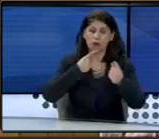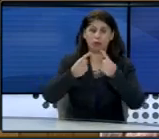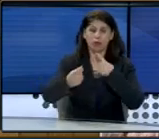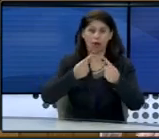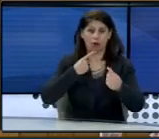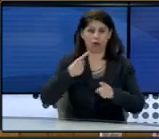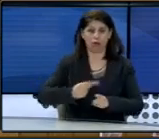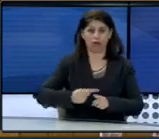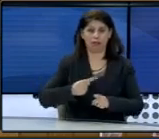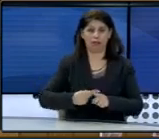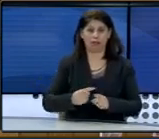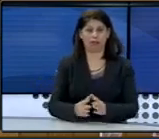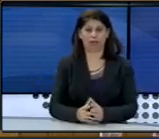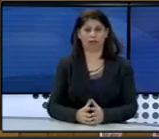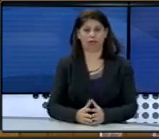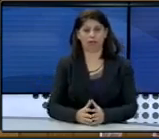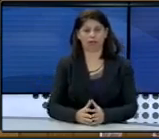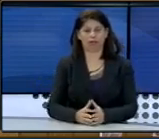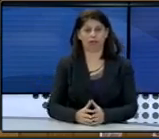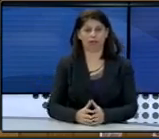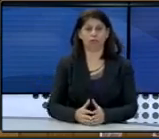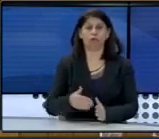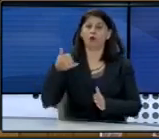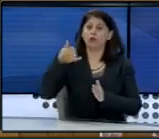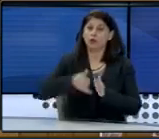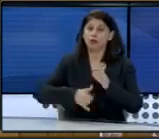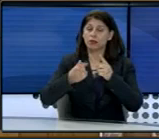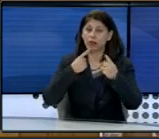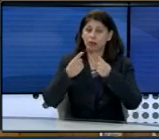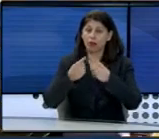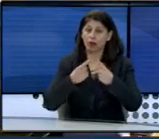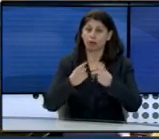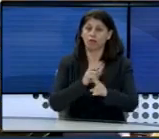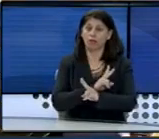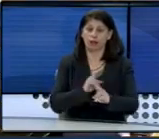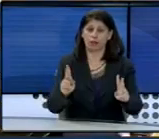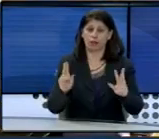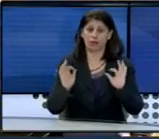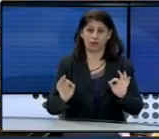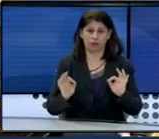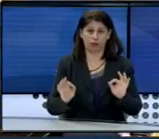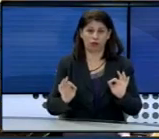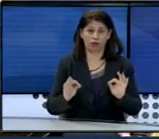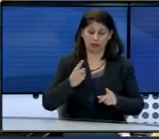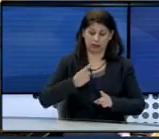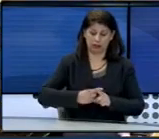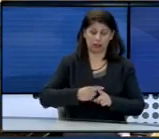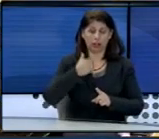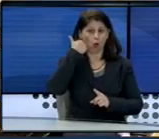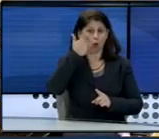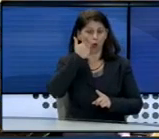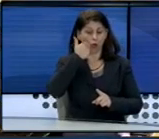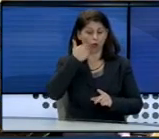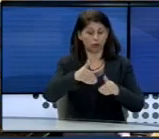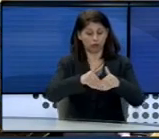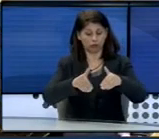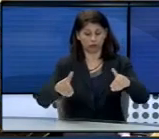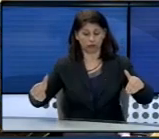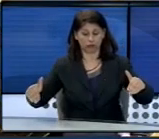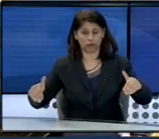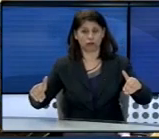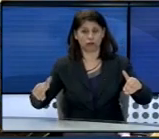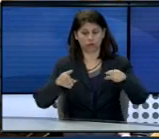Ελλάδα. Έναν ουσιαστικό διάλογο με σαφείς βεβαίως τις ελληνικές κόκκινες γραμμές